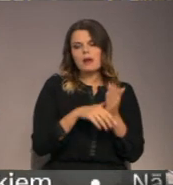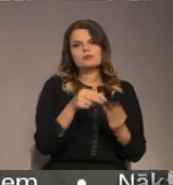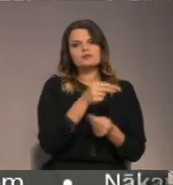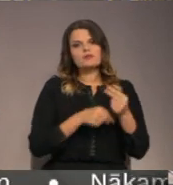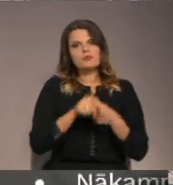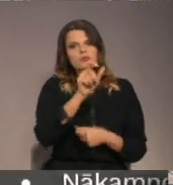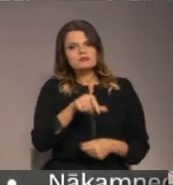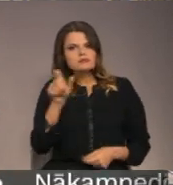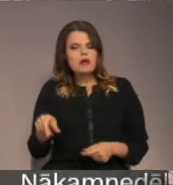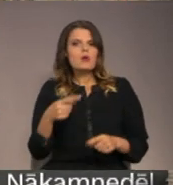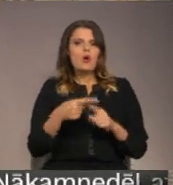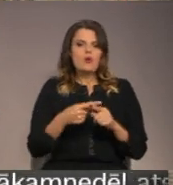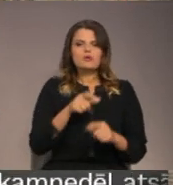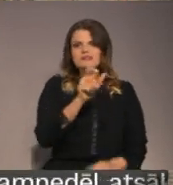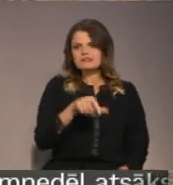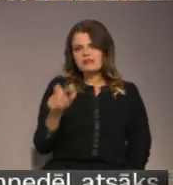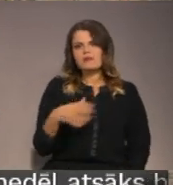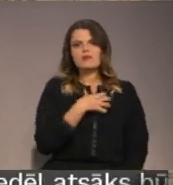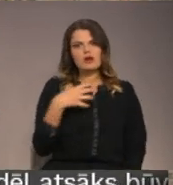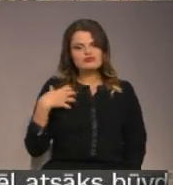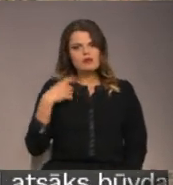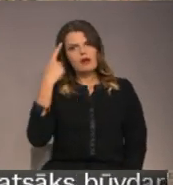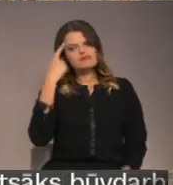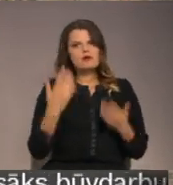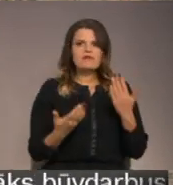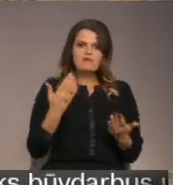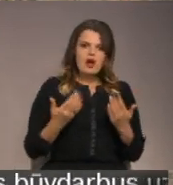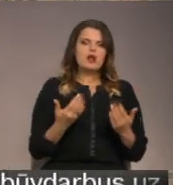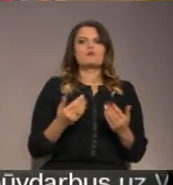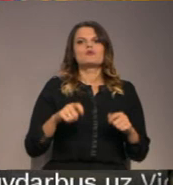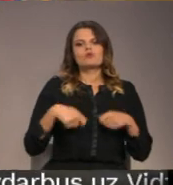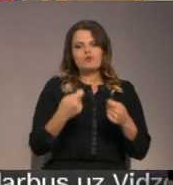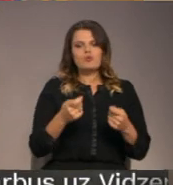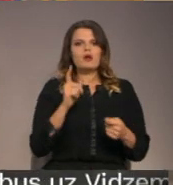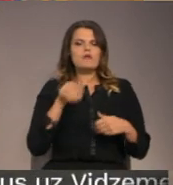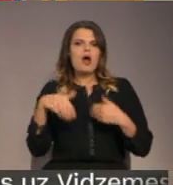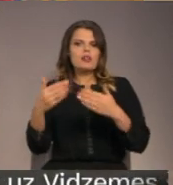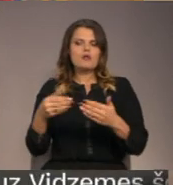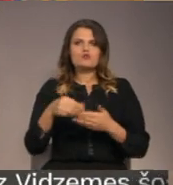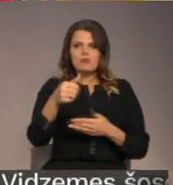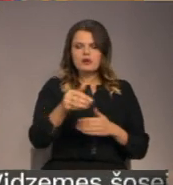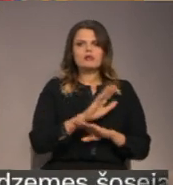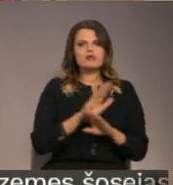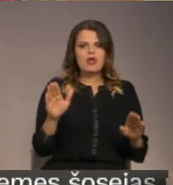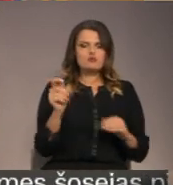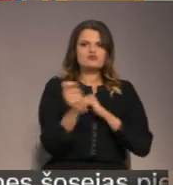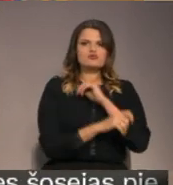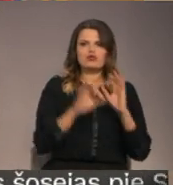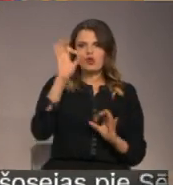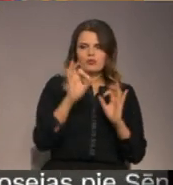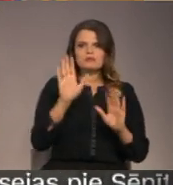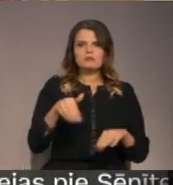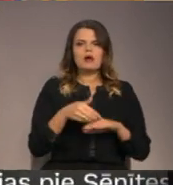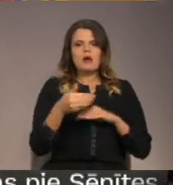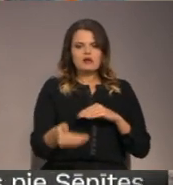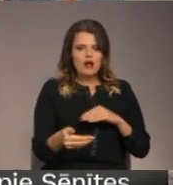šajā situācijā, Daugavpils pilsētas vadība izskata iespēju ieviest atliktos maksājumus, kā arī piebilst, ka netikšot piemēroti soda procenti par